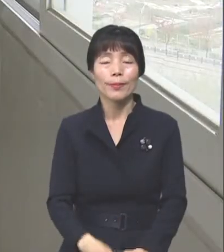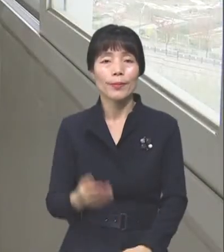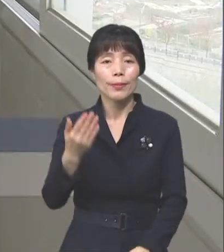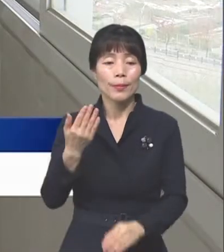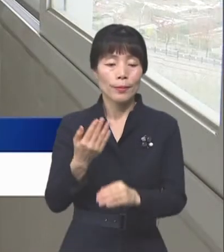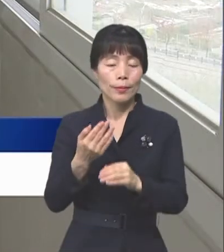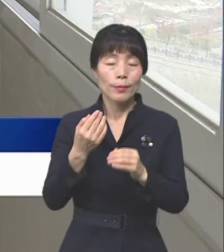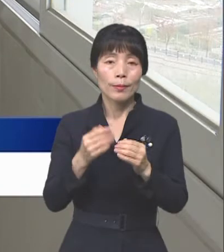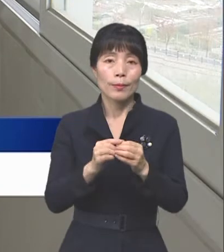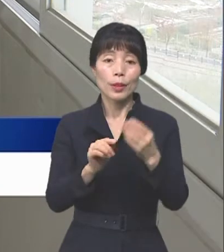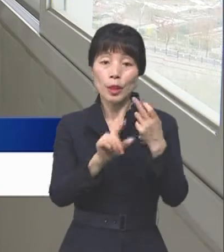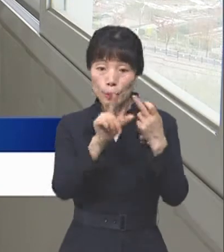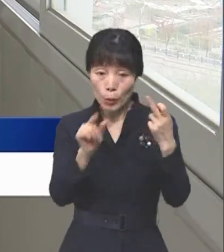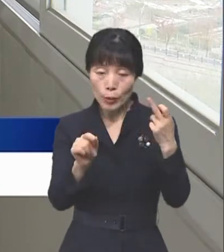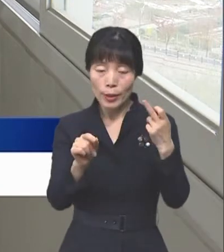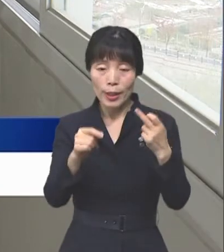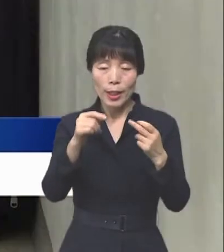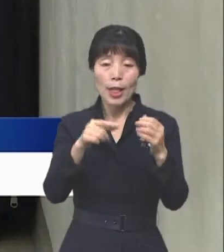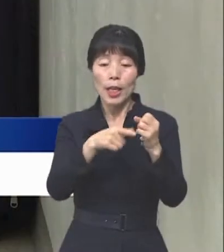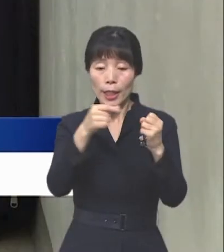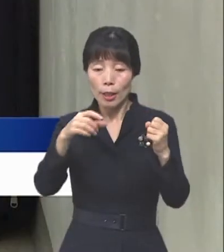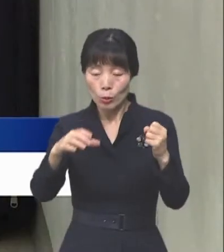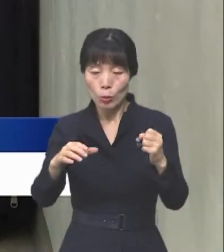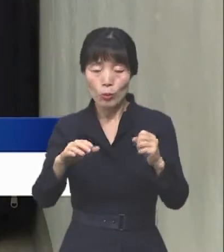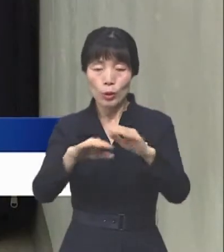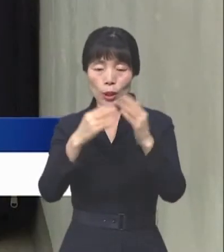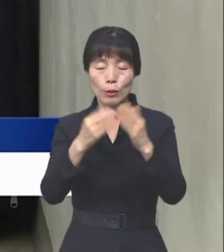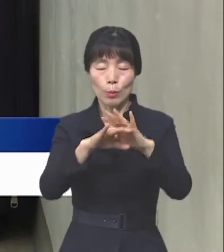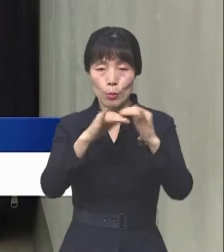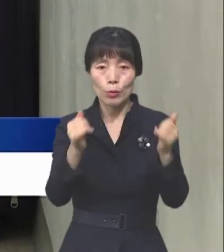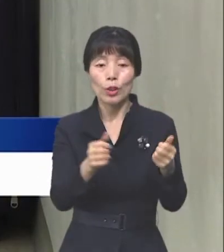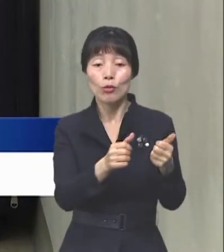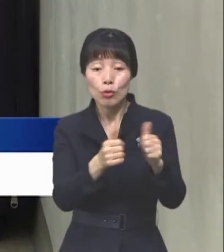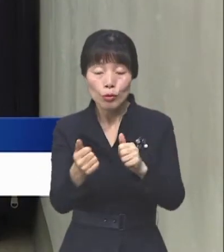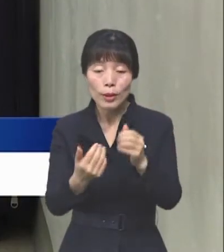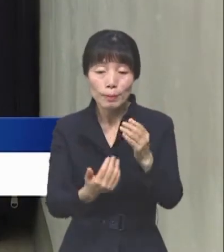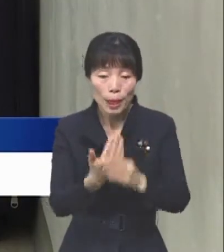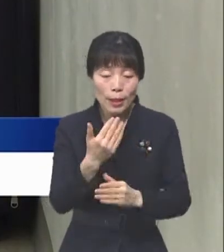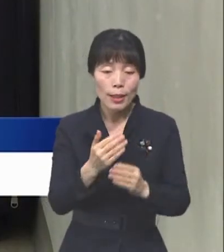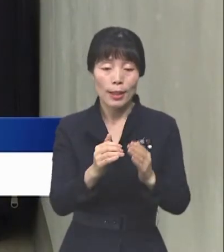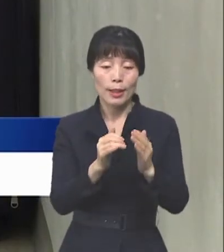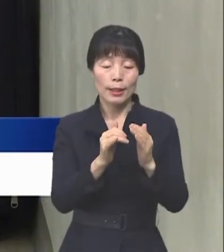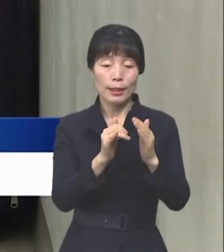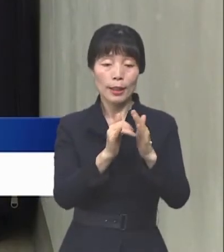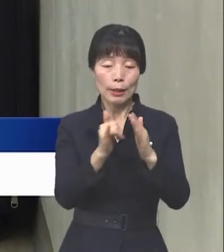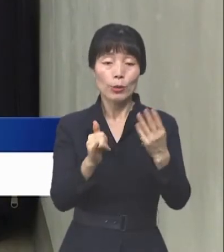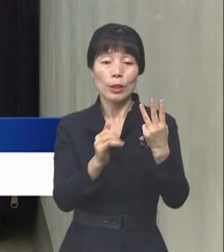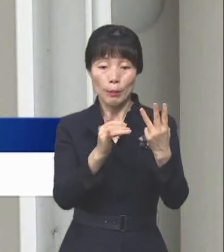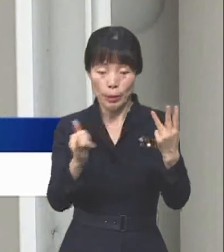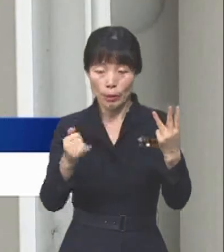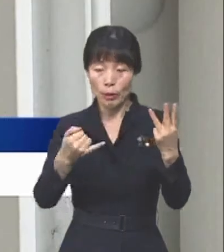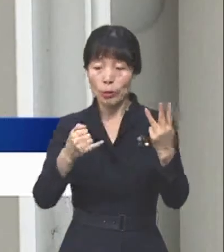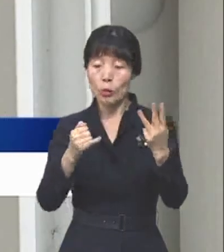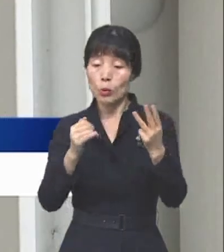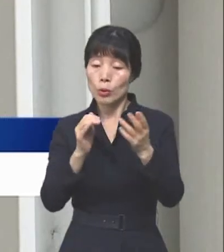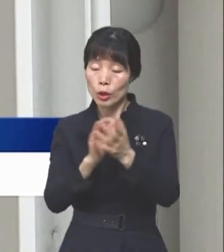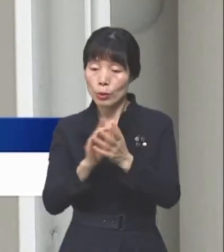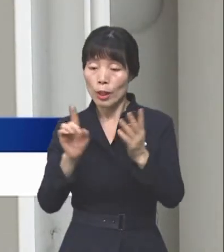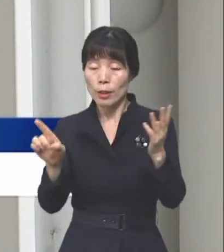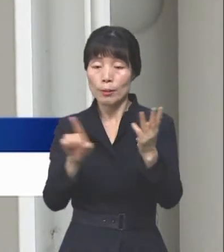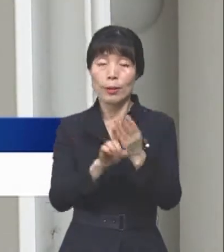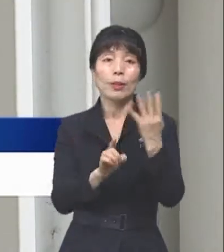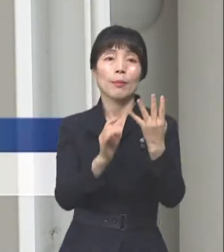지난달 인천 계양구에서 발생한 일가족 사망사건. 가족 3명과 자녀의 친구 1명을 포함해 총